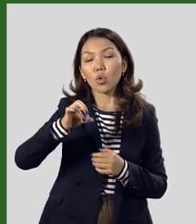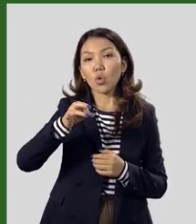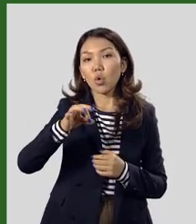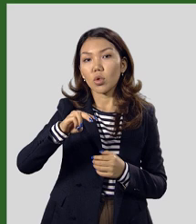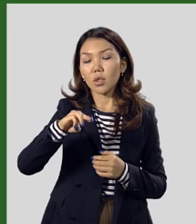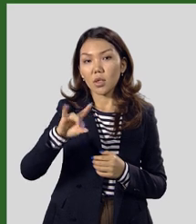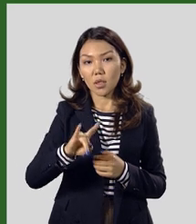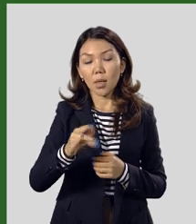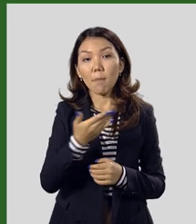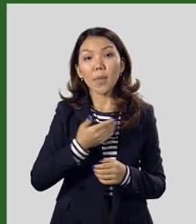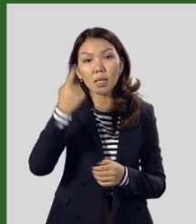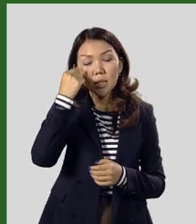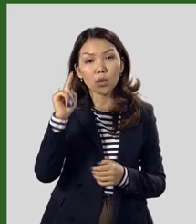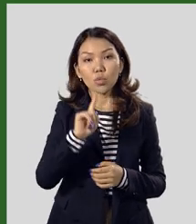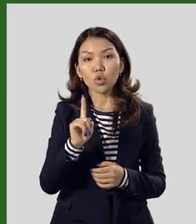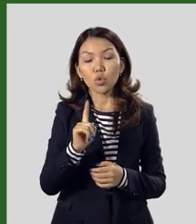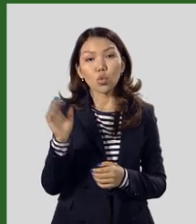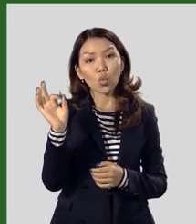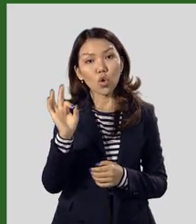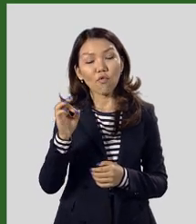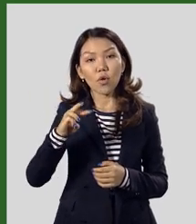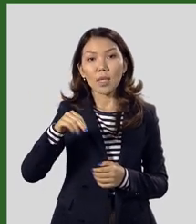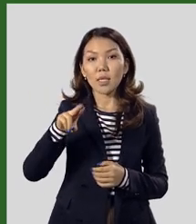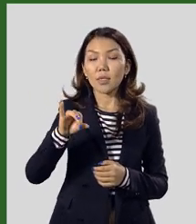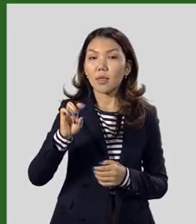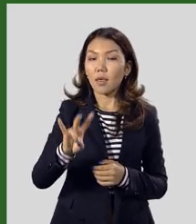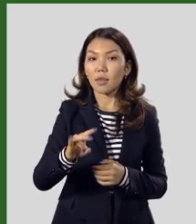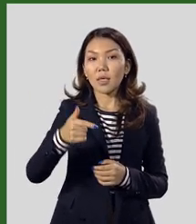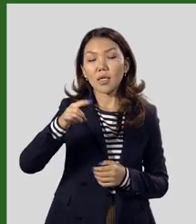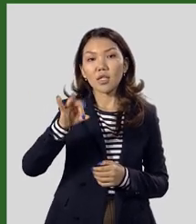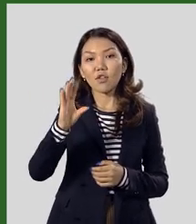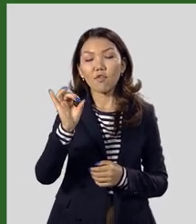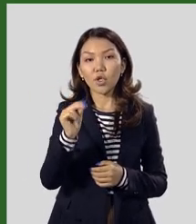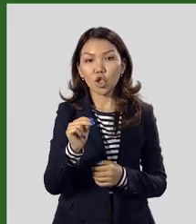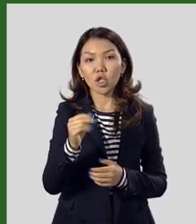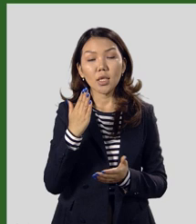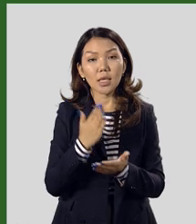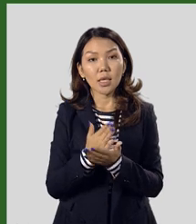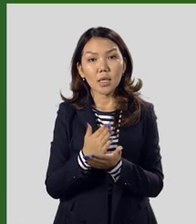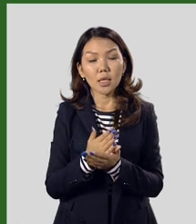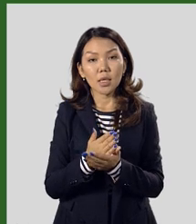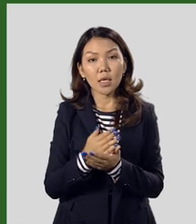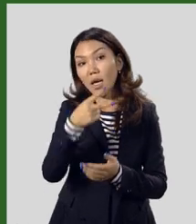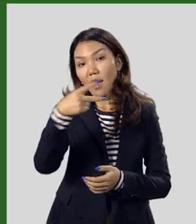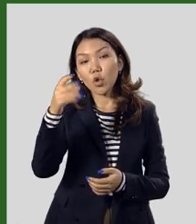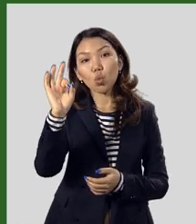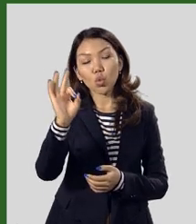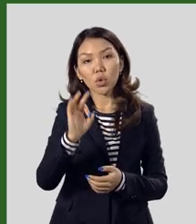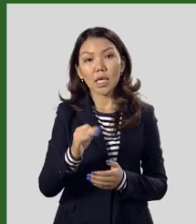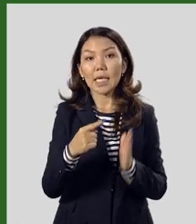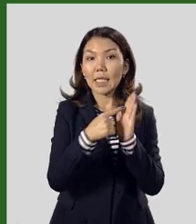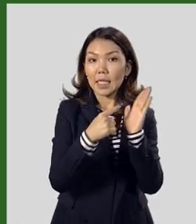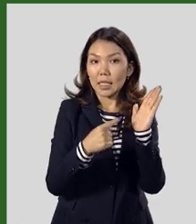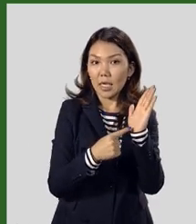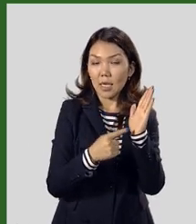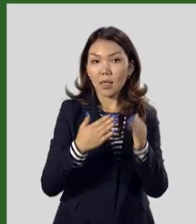что нулевой меридиан Гринвич имеет значение 0 градусов и делит нашу Землю на